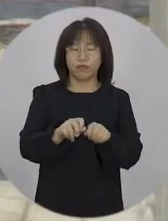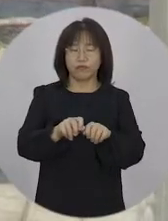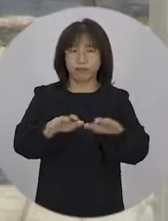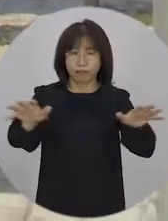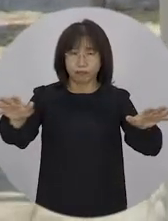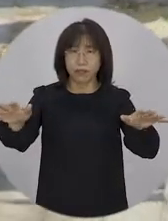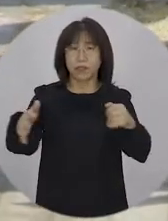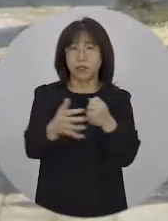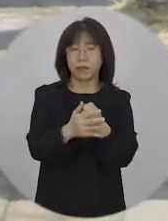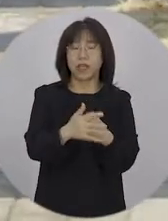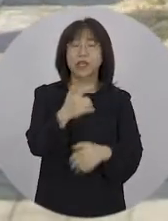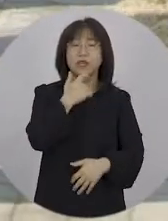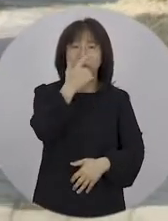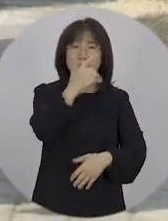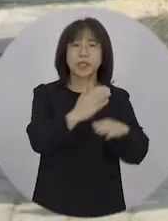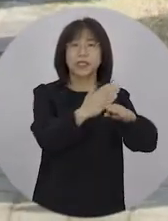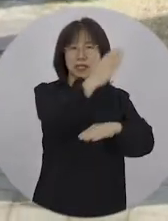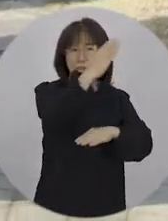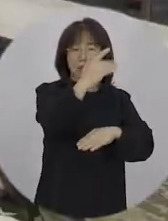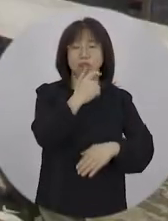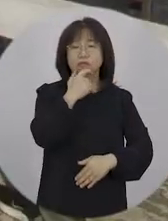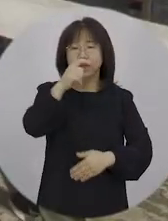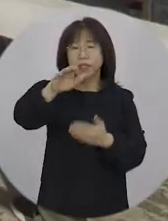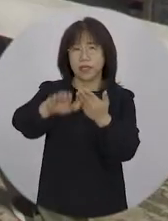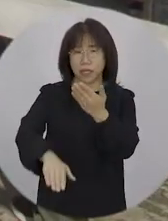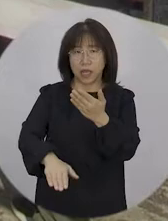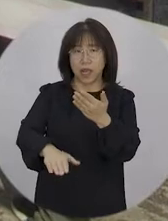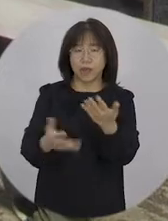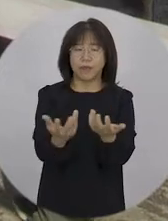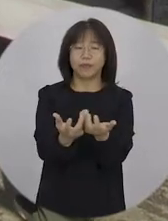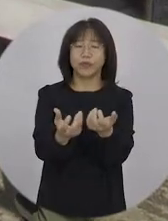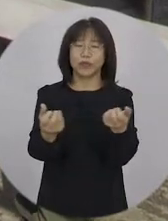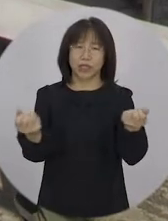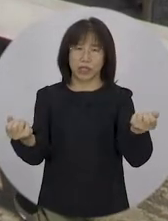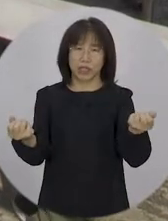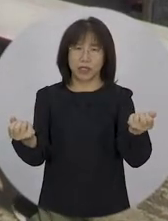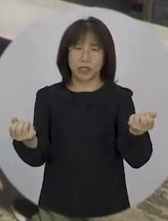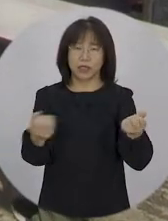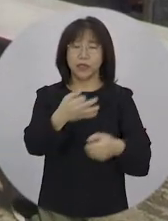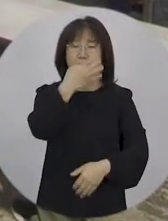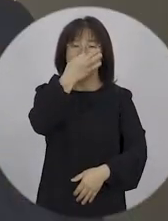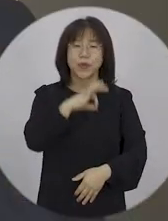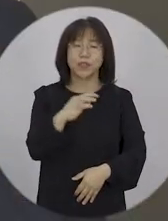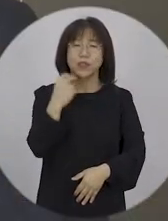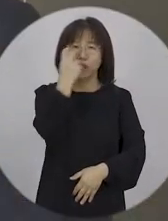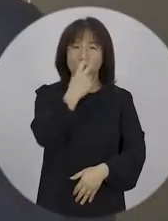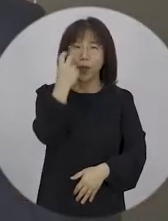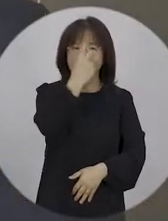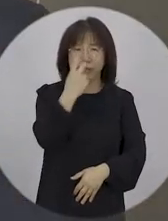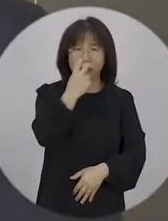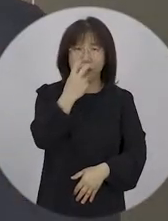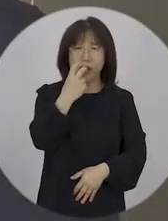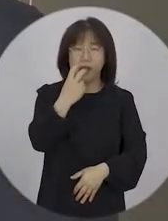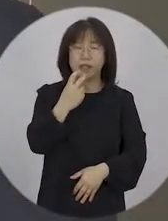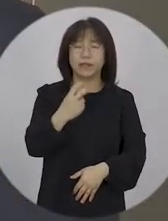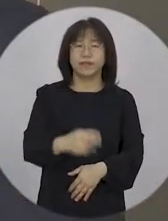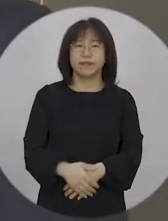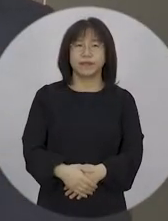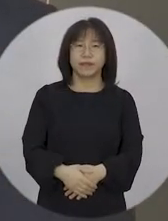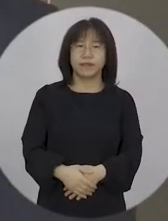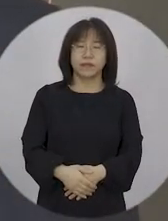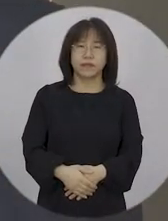60세 이상 집중관리 군과 60세 미만 일반 관리 군을 분류해 효율적인 역학 조사를 진행하고 있습니다